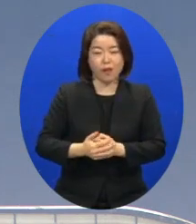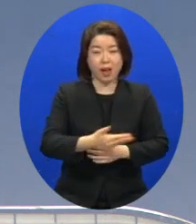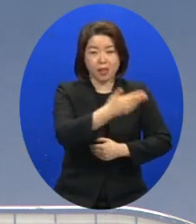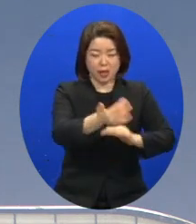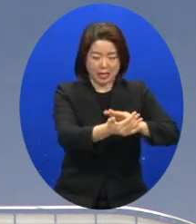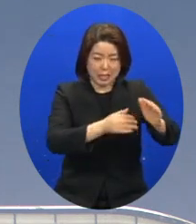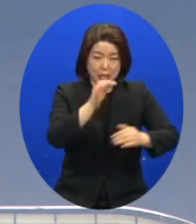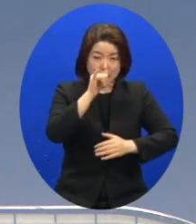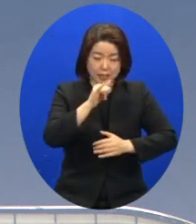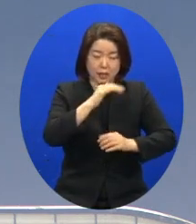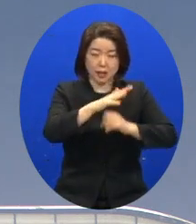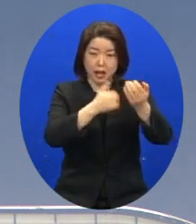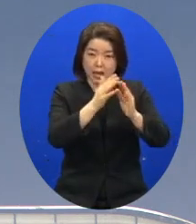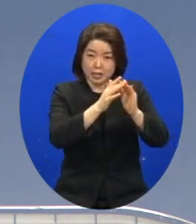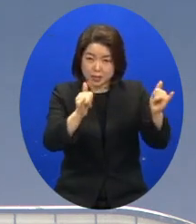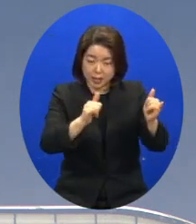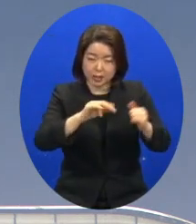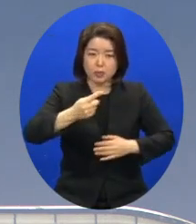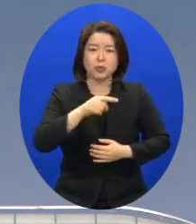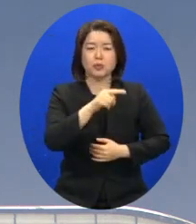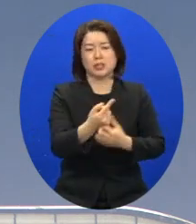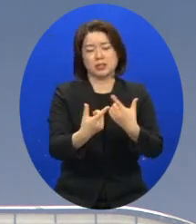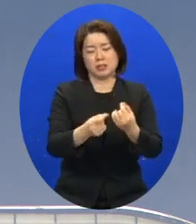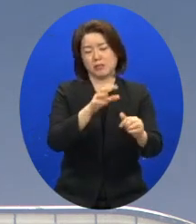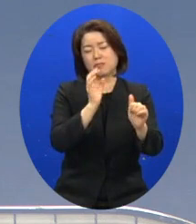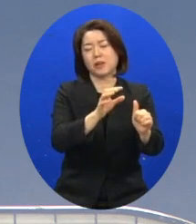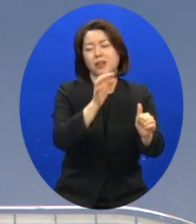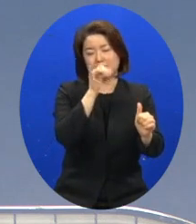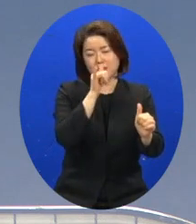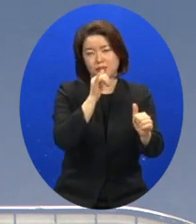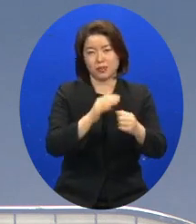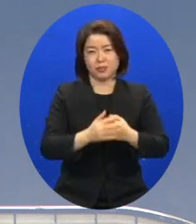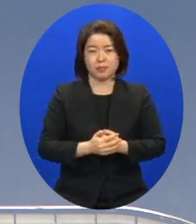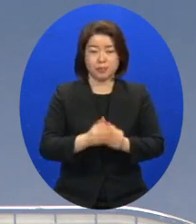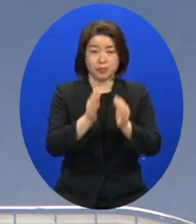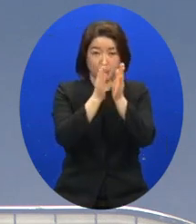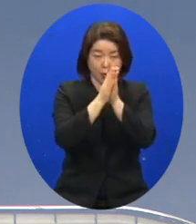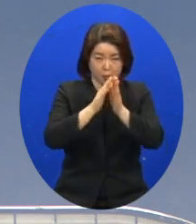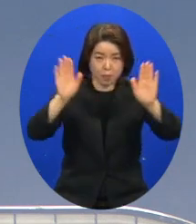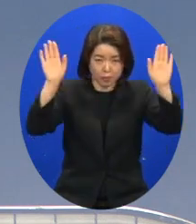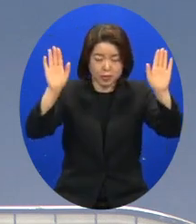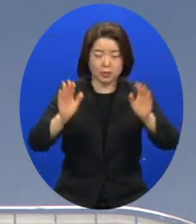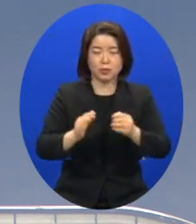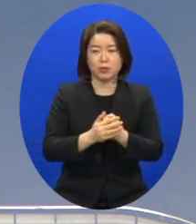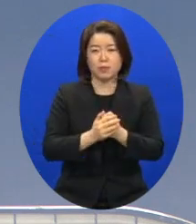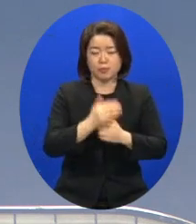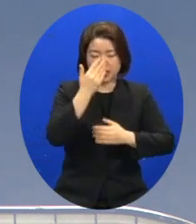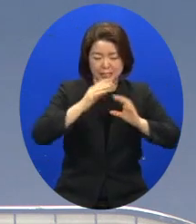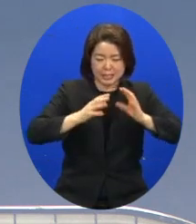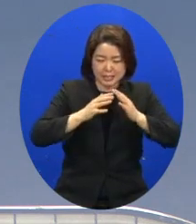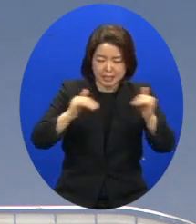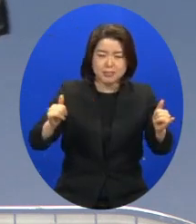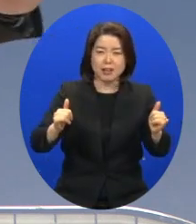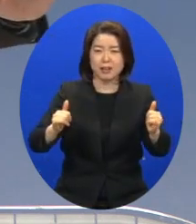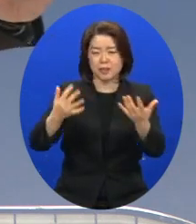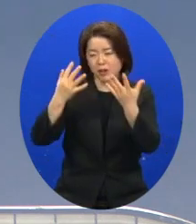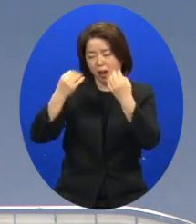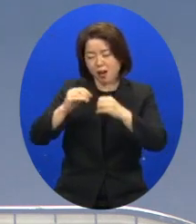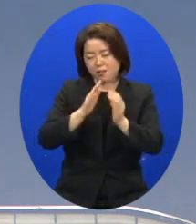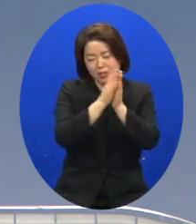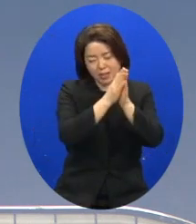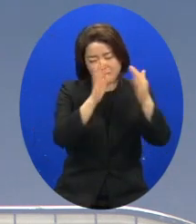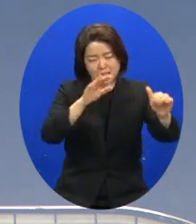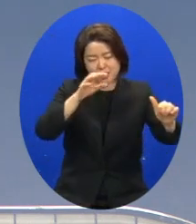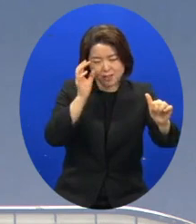선지자들을 도 이같이 박해 하였는데 모세도 그 이스라엘 백성들이 얼마나 모세에게